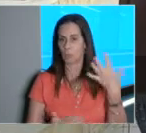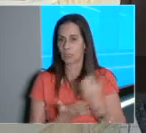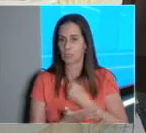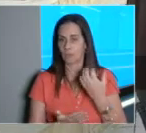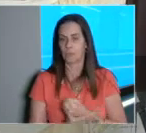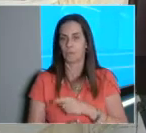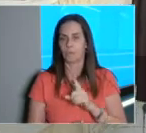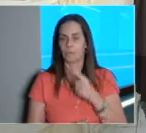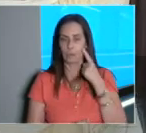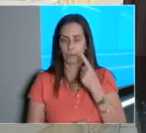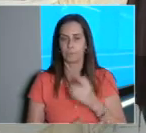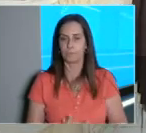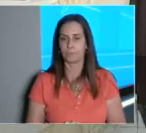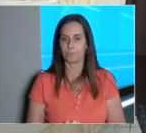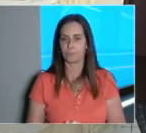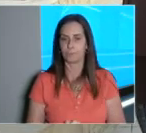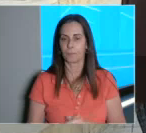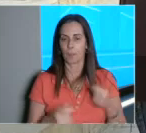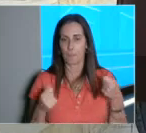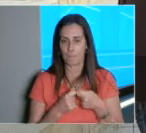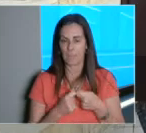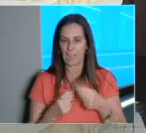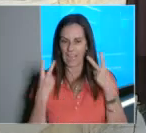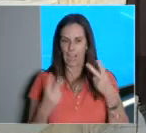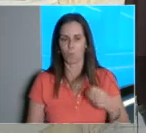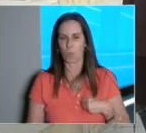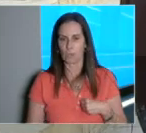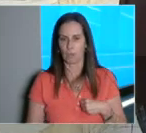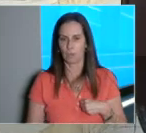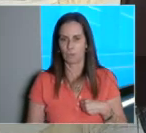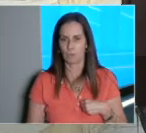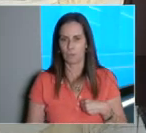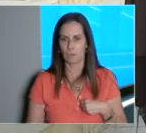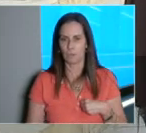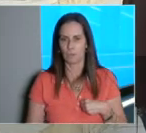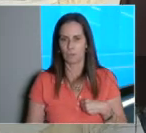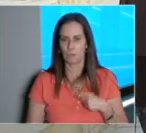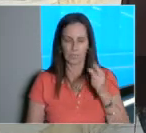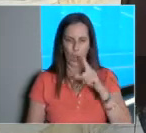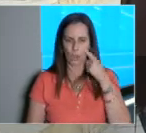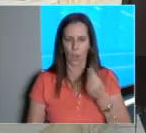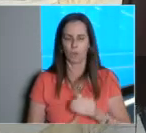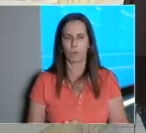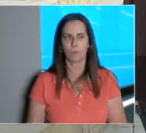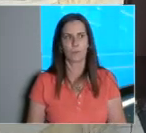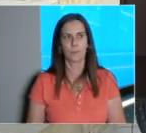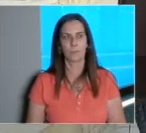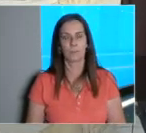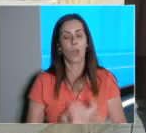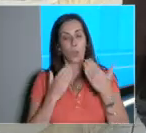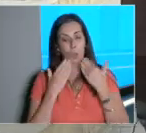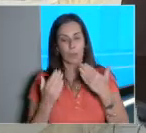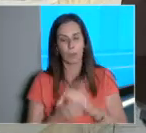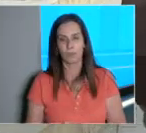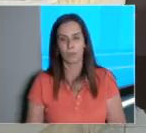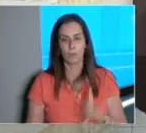מסגשג, אנשים מחירי הדירות בכפר סבא. כן. מבחינה ערכית, מוסרית, לא נראה טוב. יפה, טוב, תודה אדוני, תודה